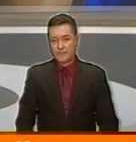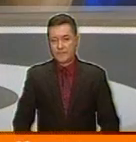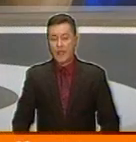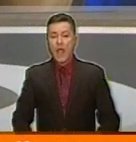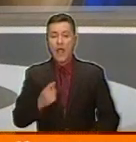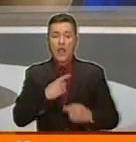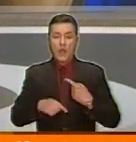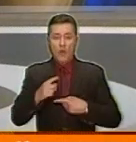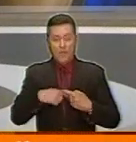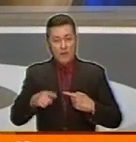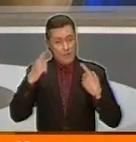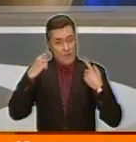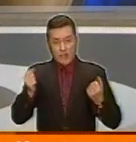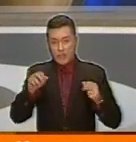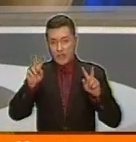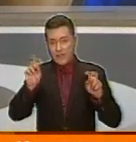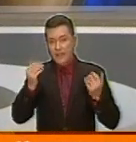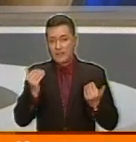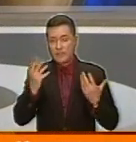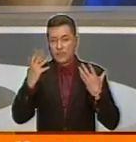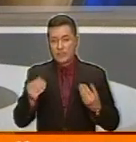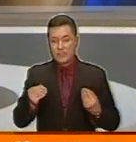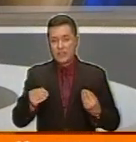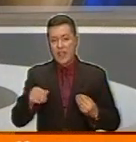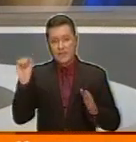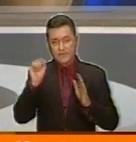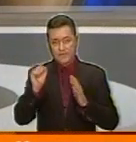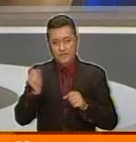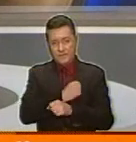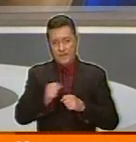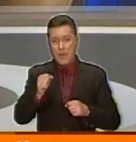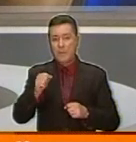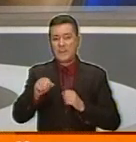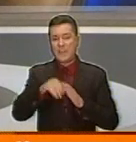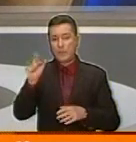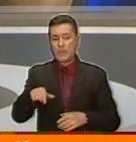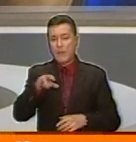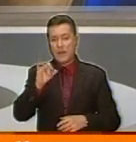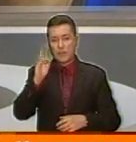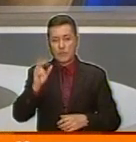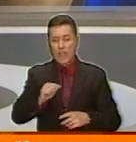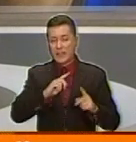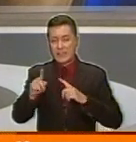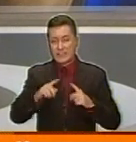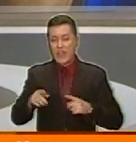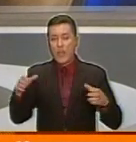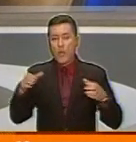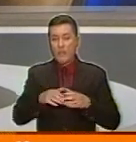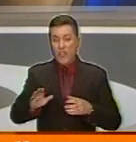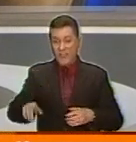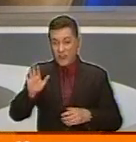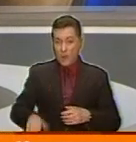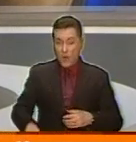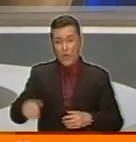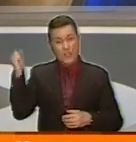І повертаємося до найрезонанснішої теми сьогоднішнього дня – вчинку депутата Парасюка. Нагадаю, на засіданні комітету з протидії корупції він ногою